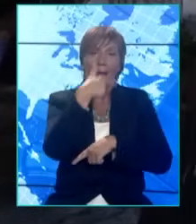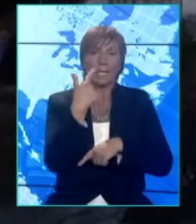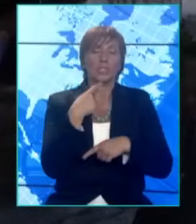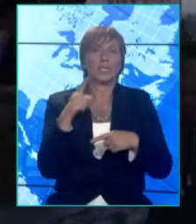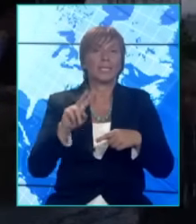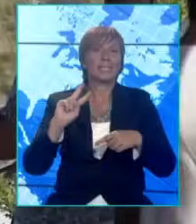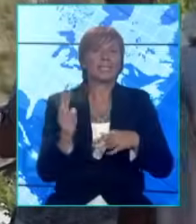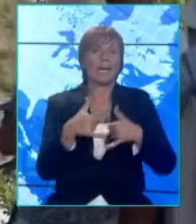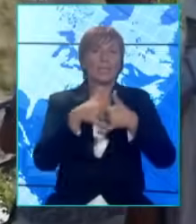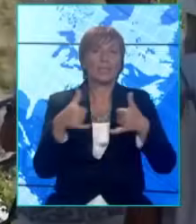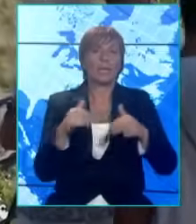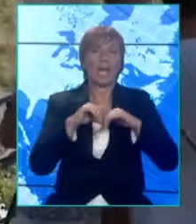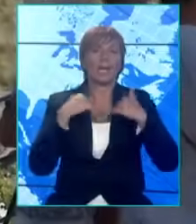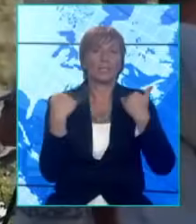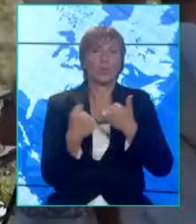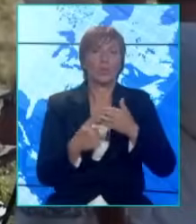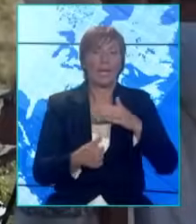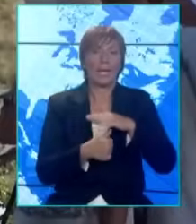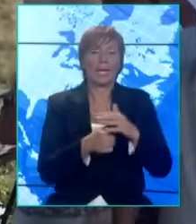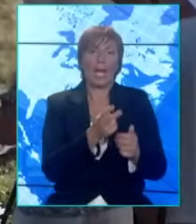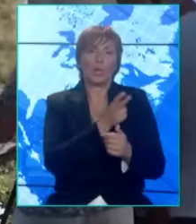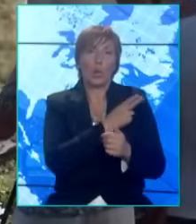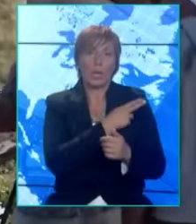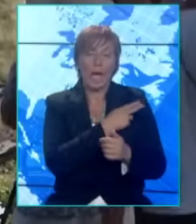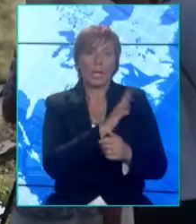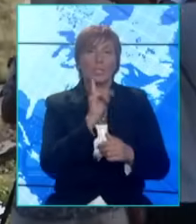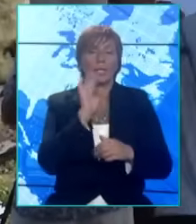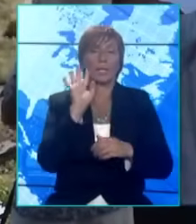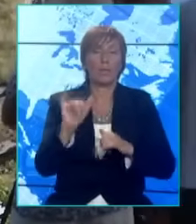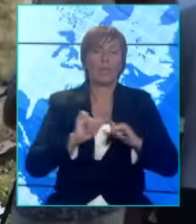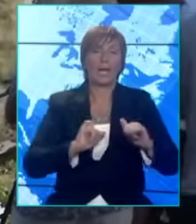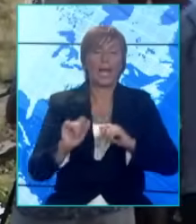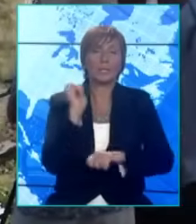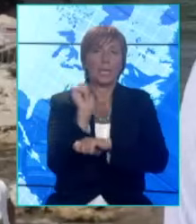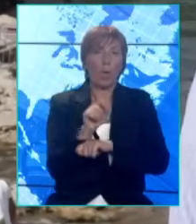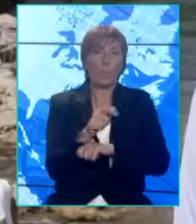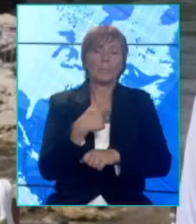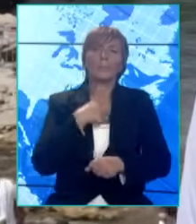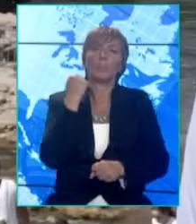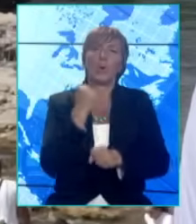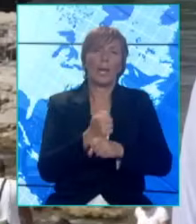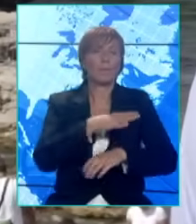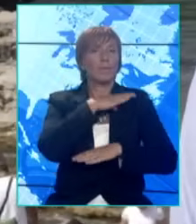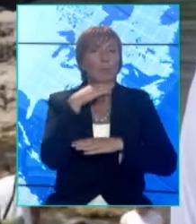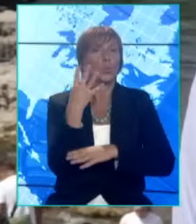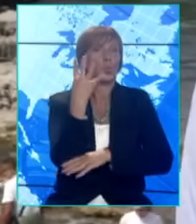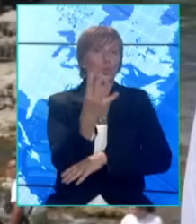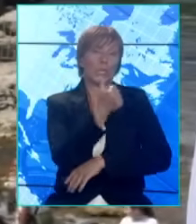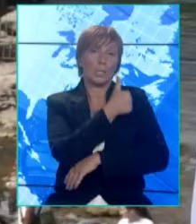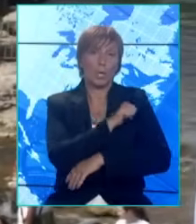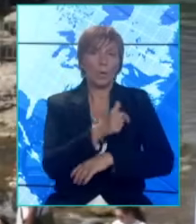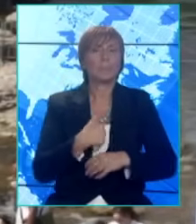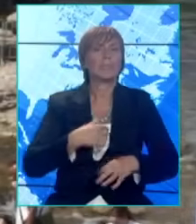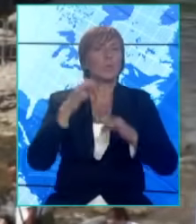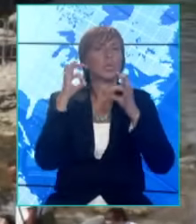saziv gradskog vijeća i gradonačelnik Kordić i njegova gradska uprava, znači učinili smo puno u ove 4 godine i sigurno